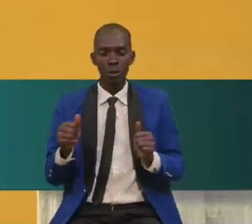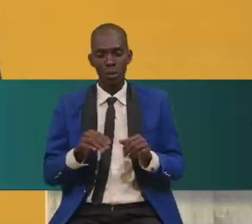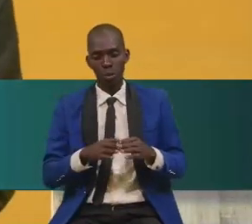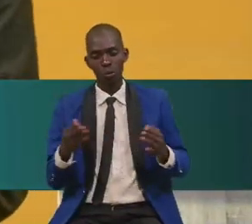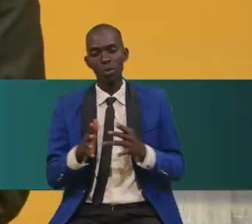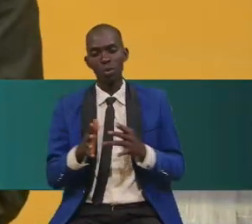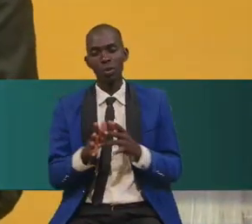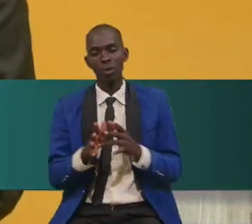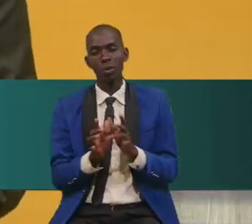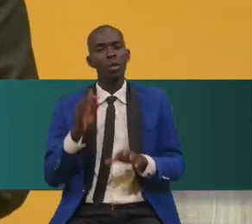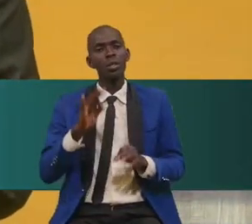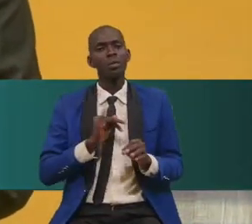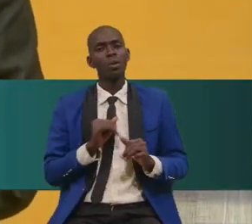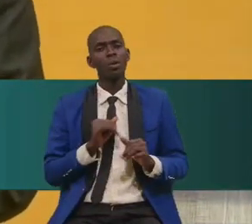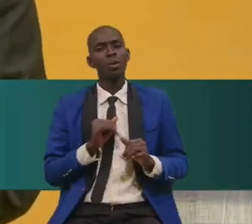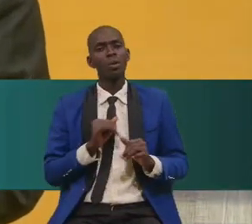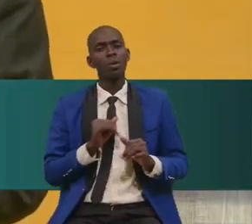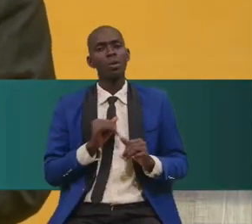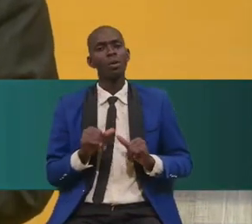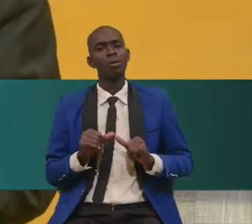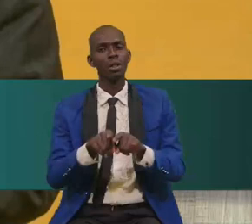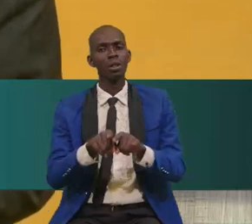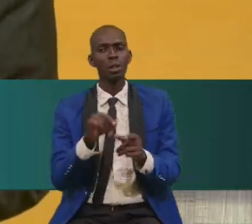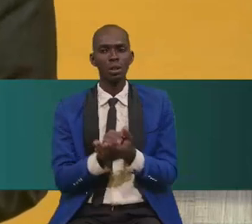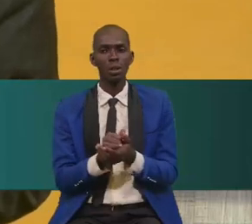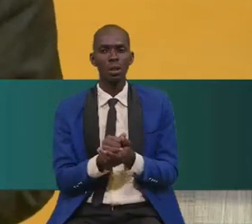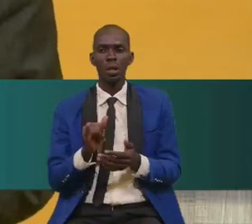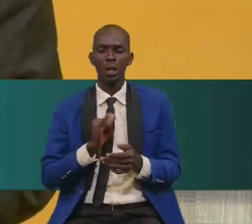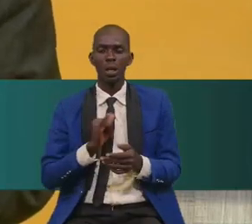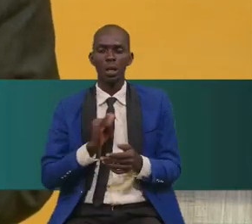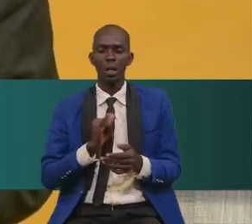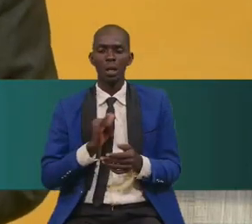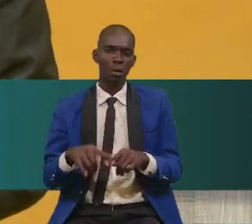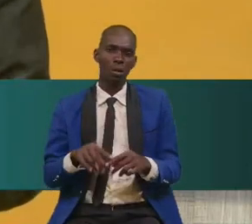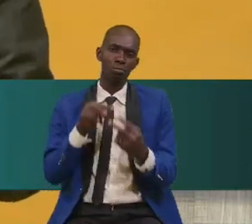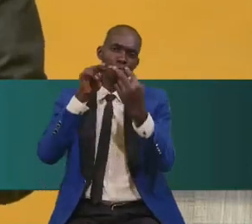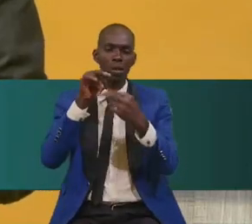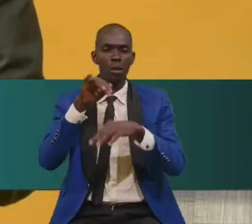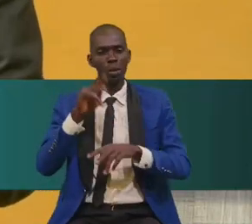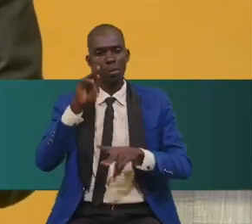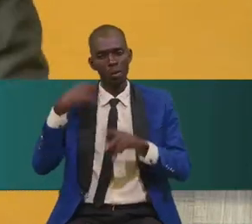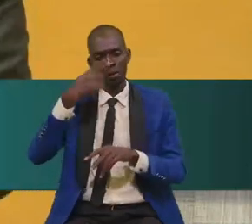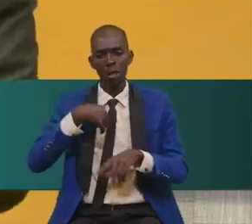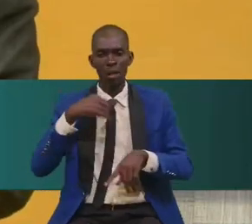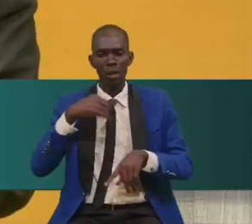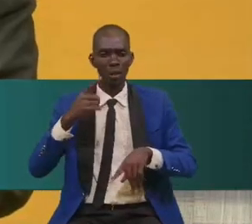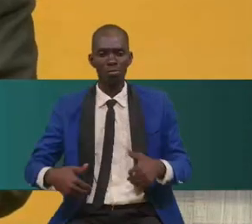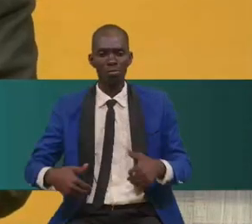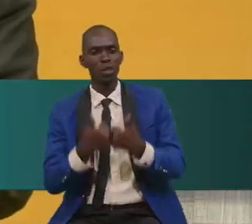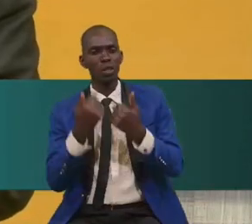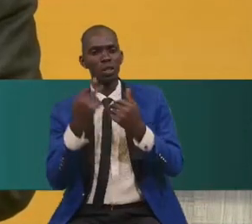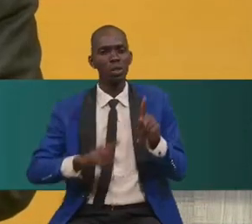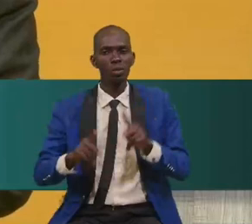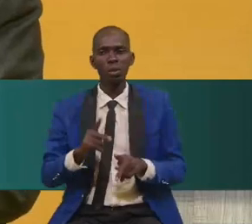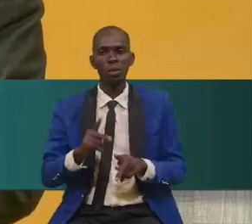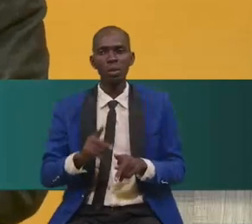ça, sans regarder le visage des gens, sans les défier, il n'y avait pas de